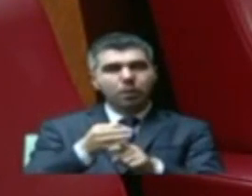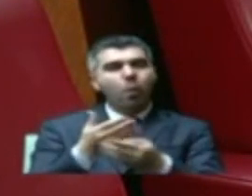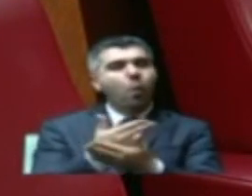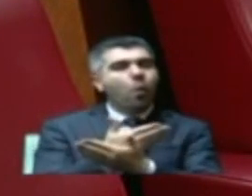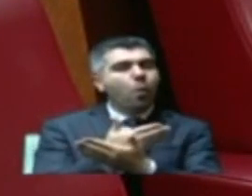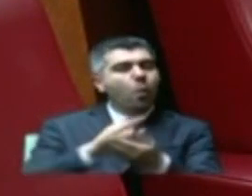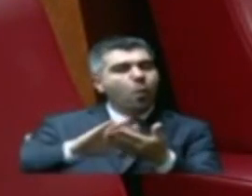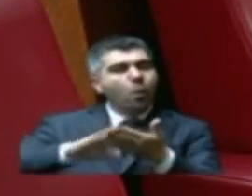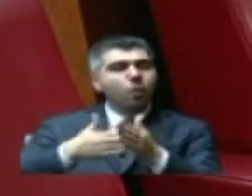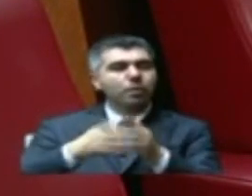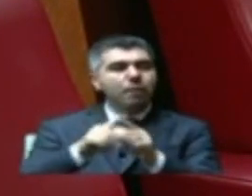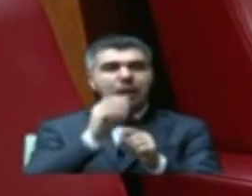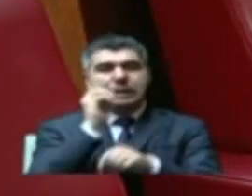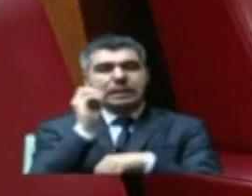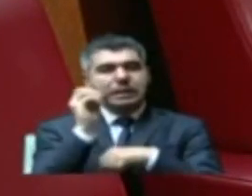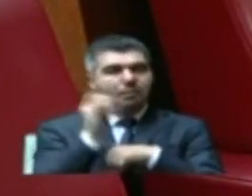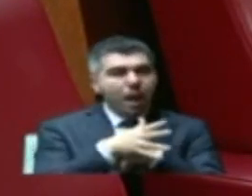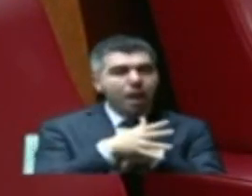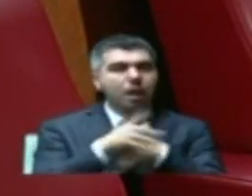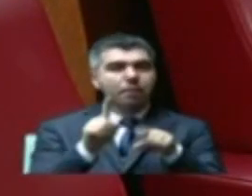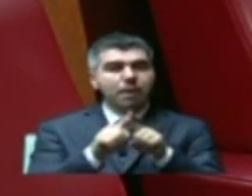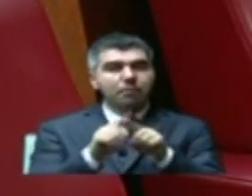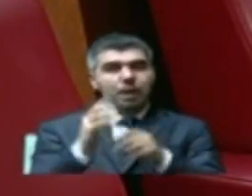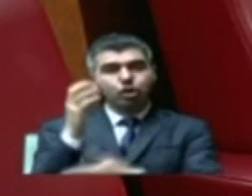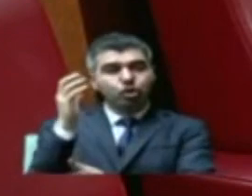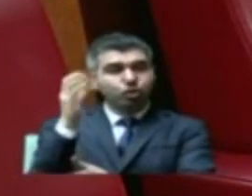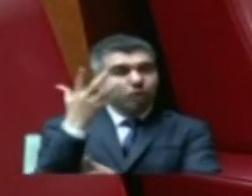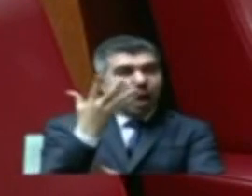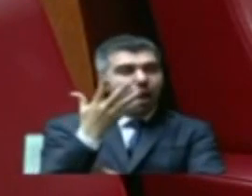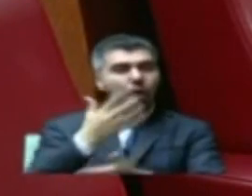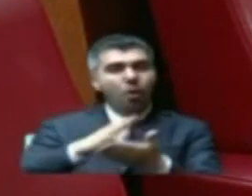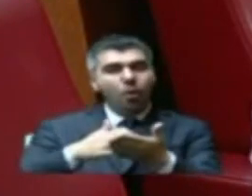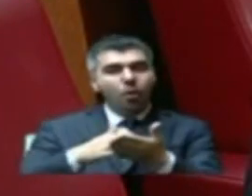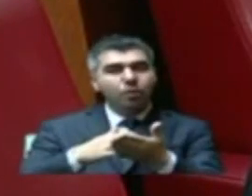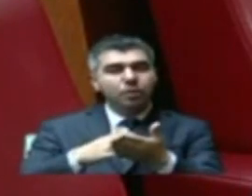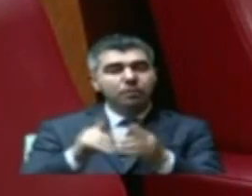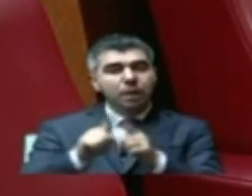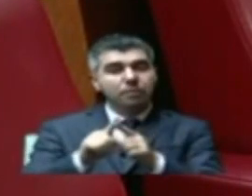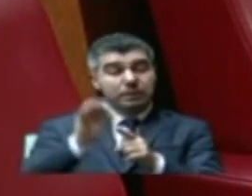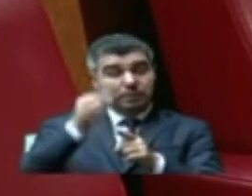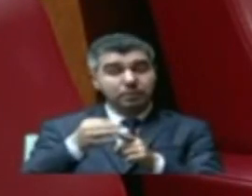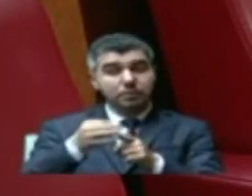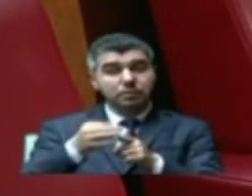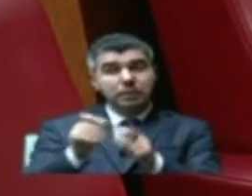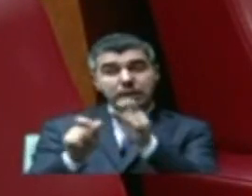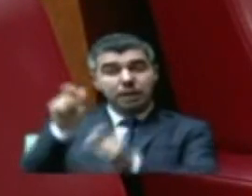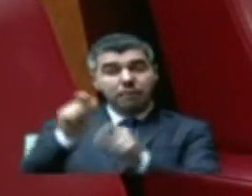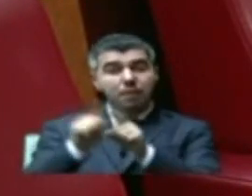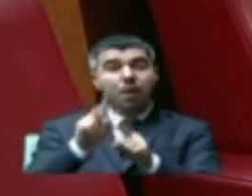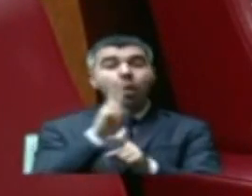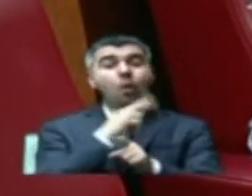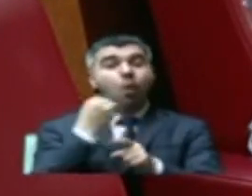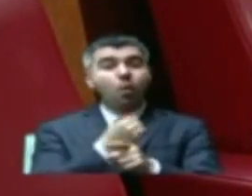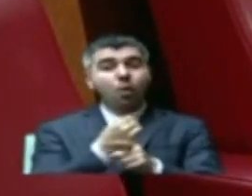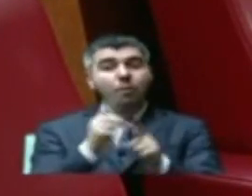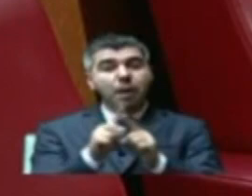اي رمي للازبال في المساحات الخضراء هي كتكلف المواطن والدوله المغربيه.